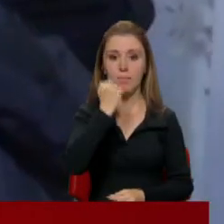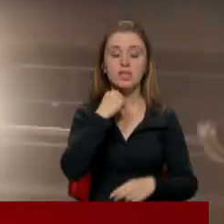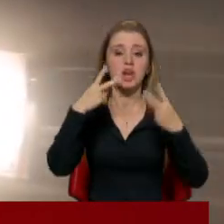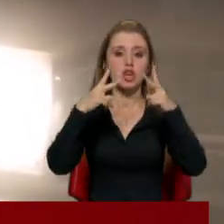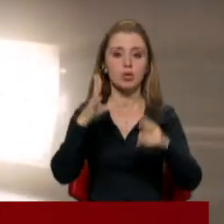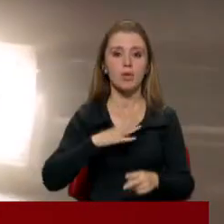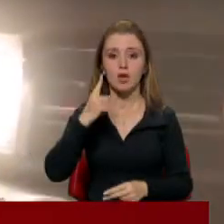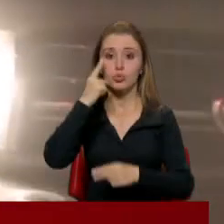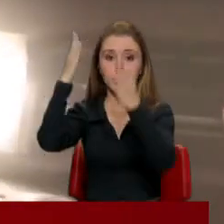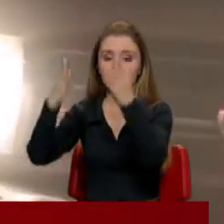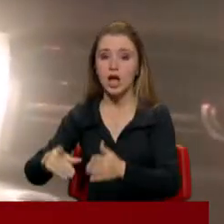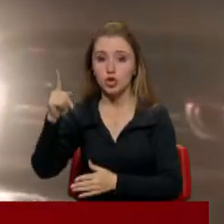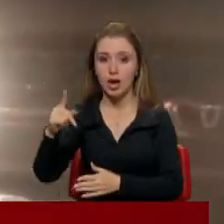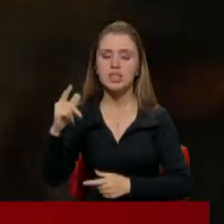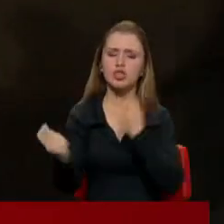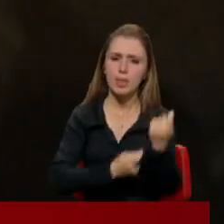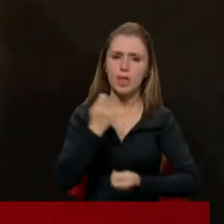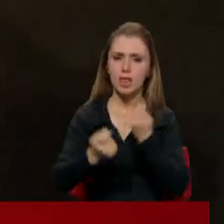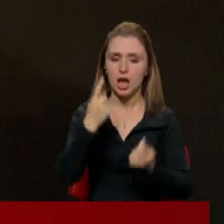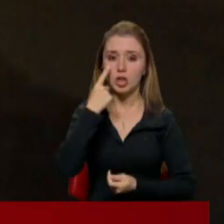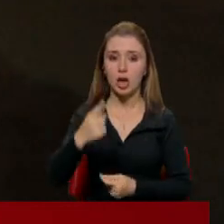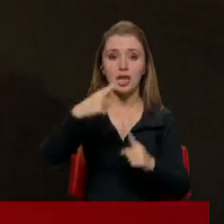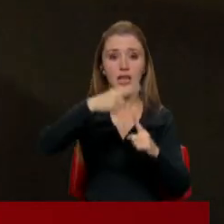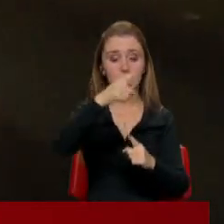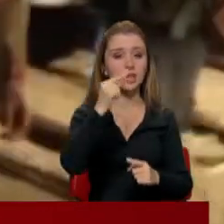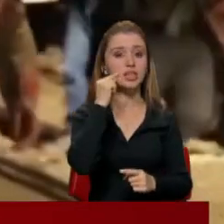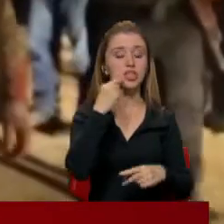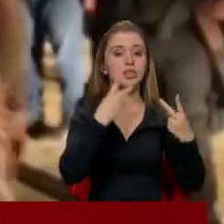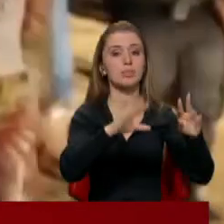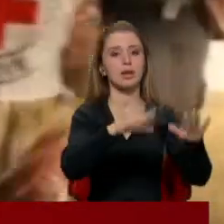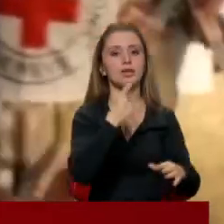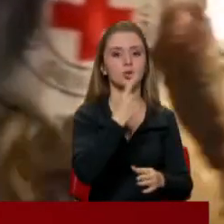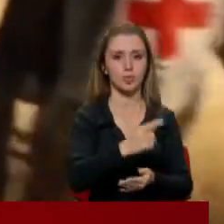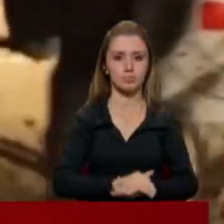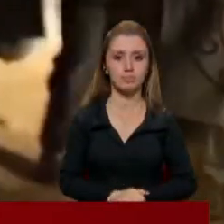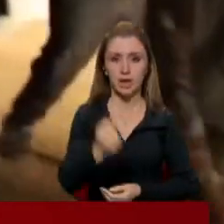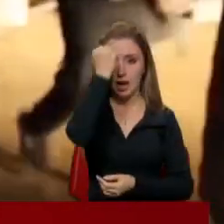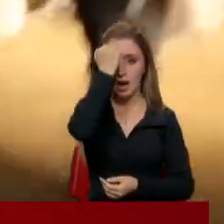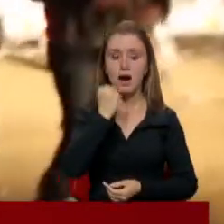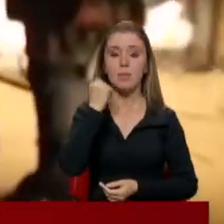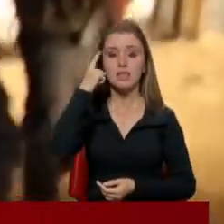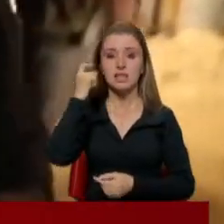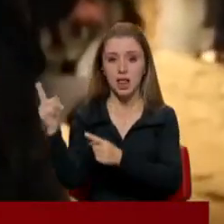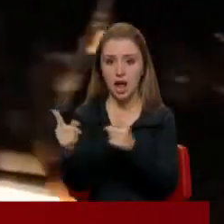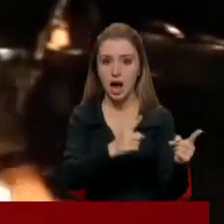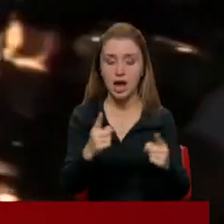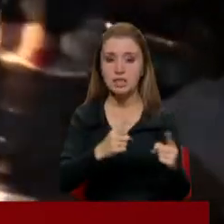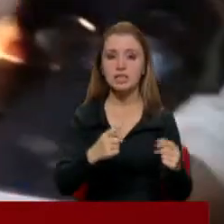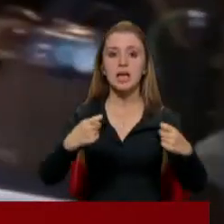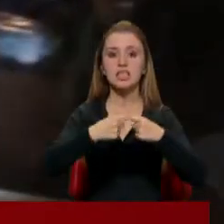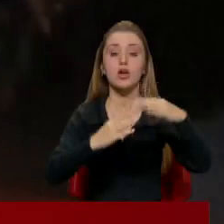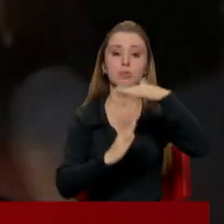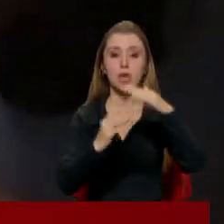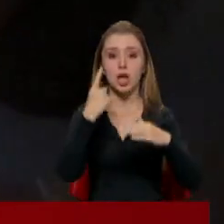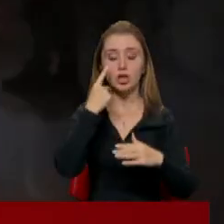yaparak Erdoğan'ın çabalarına yanıt olarak Tayland'da esirlerin serbest bırakıldığını duyurdu. Hamas ve İsrail arasındaki ateşkesin 3.